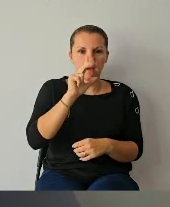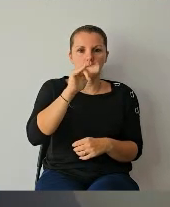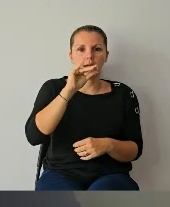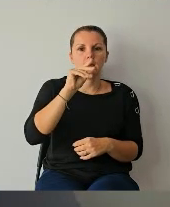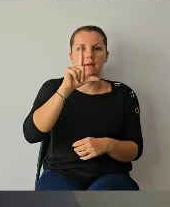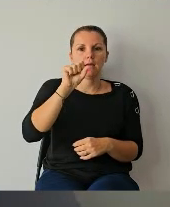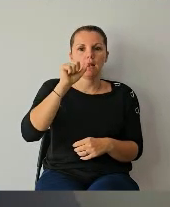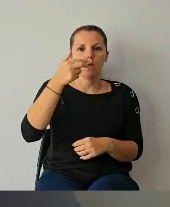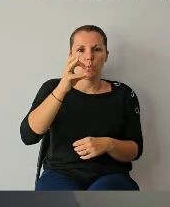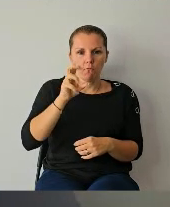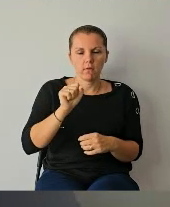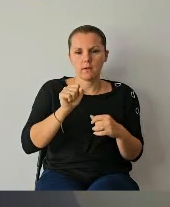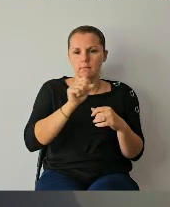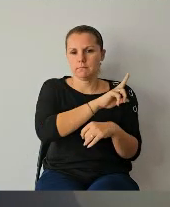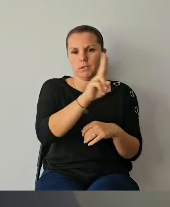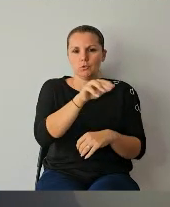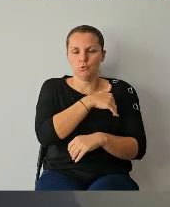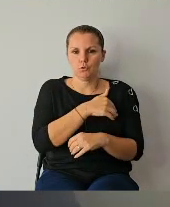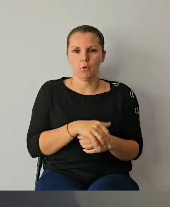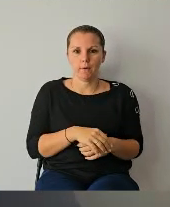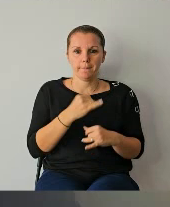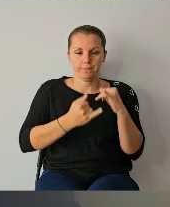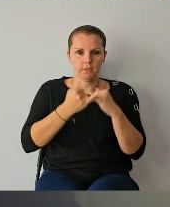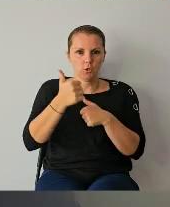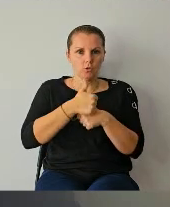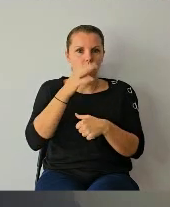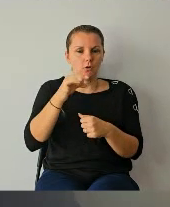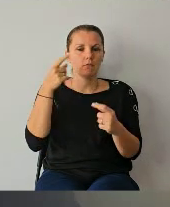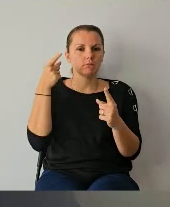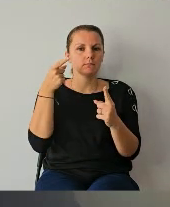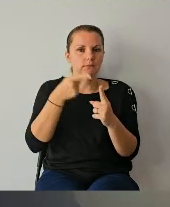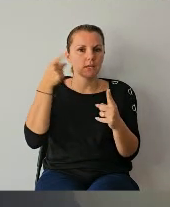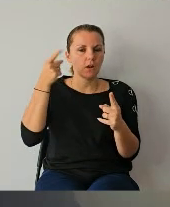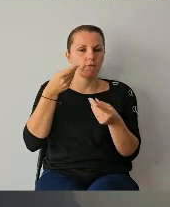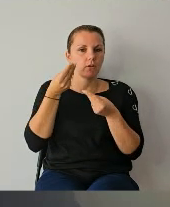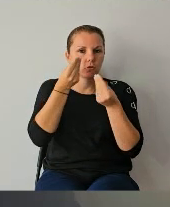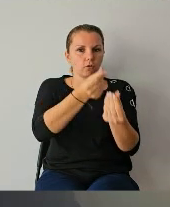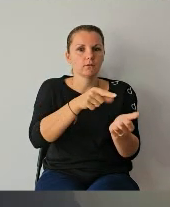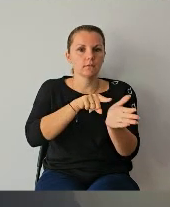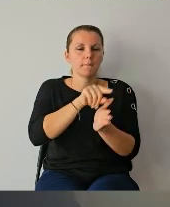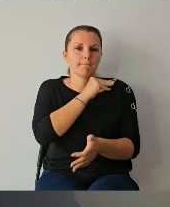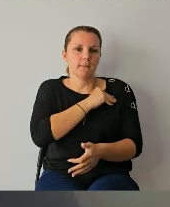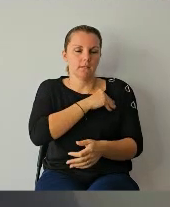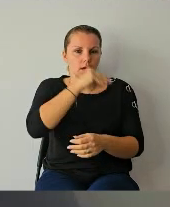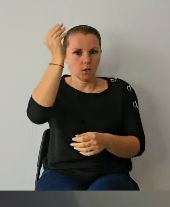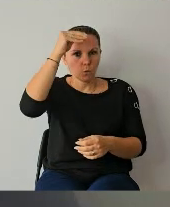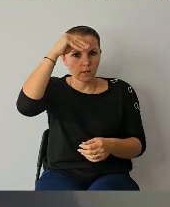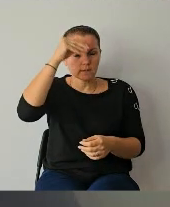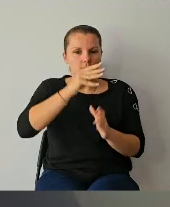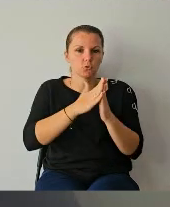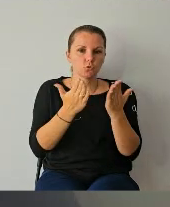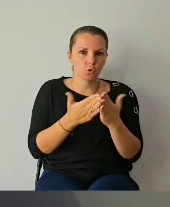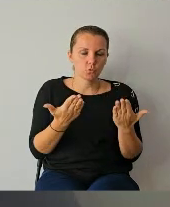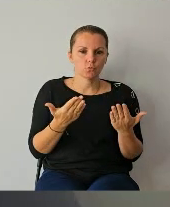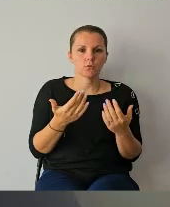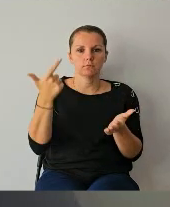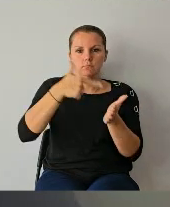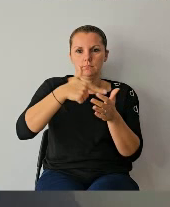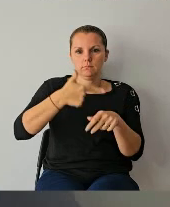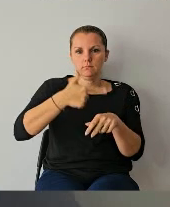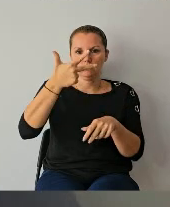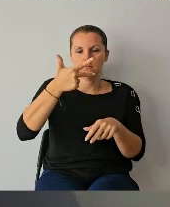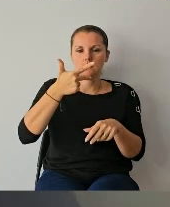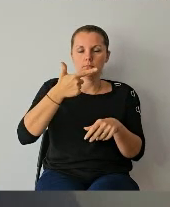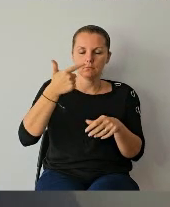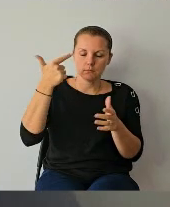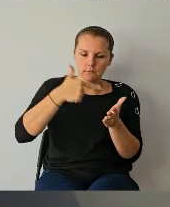Jeśli chodzi o dotację celową na materiały edukacyjne, podręczniki, w 2022 roku, zaznaczam, że to w